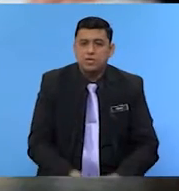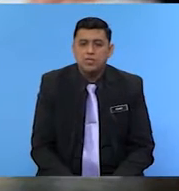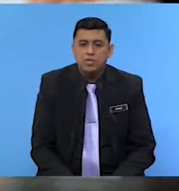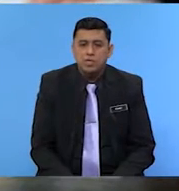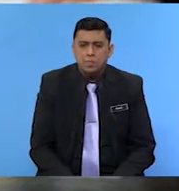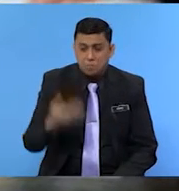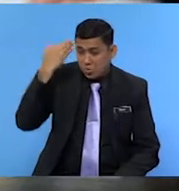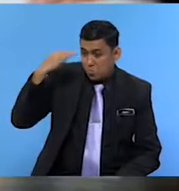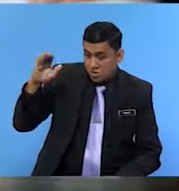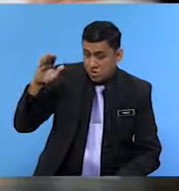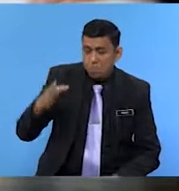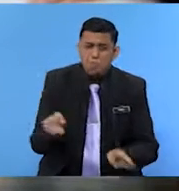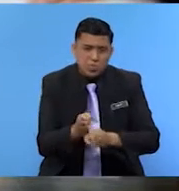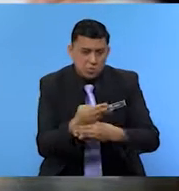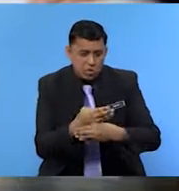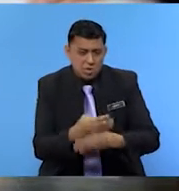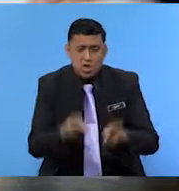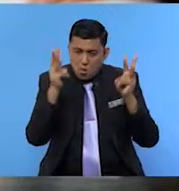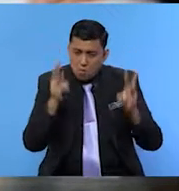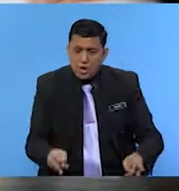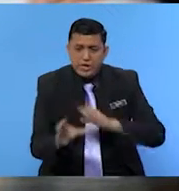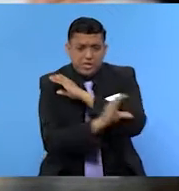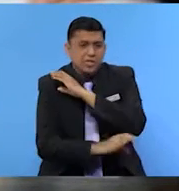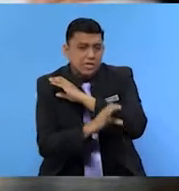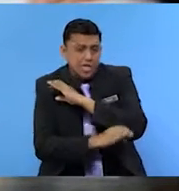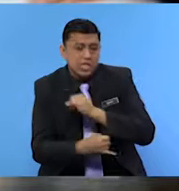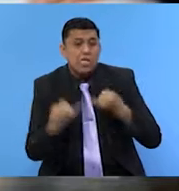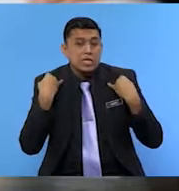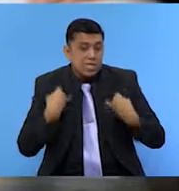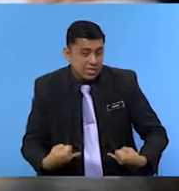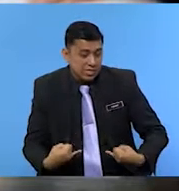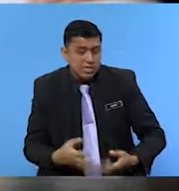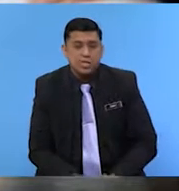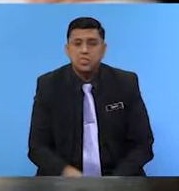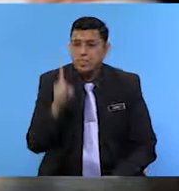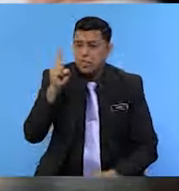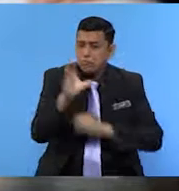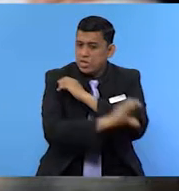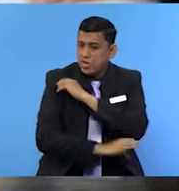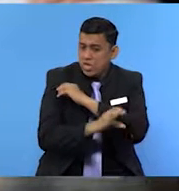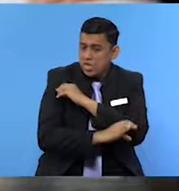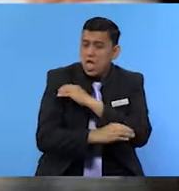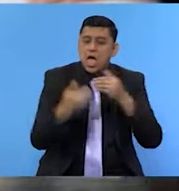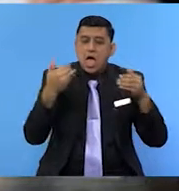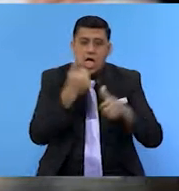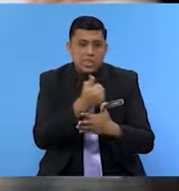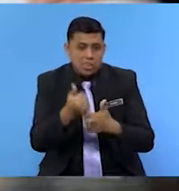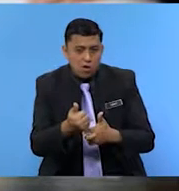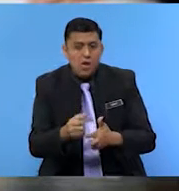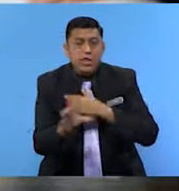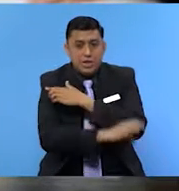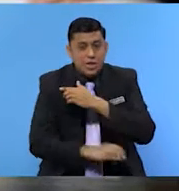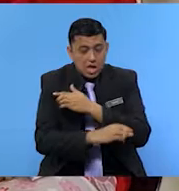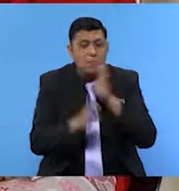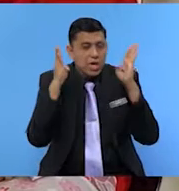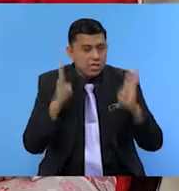tanpa mempedulikan pembentukan warga negara yang beridentitikan satu negara ataupun negara bangsa. Baik, terima kasih